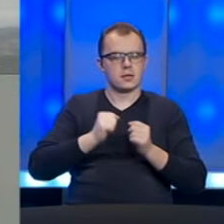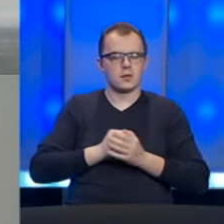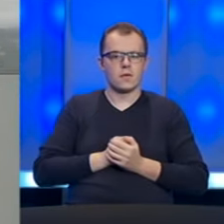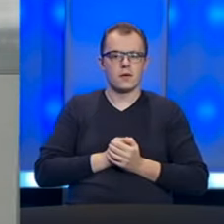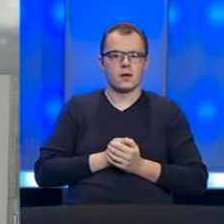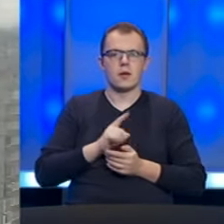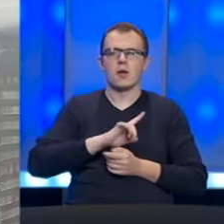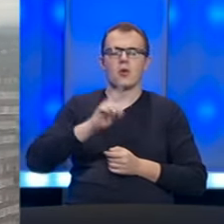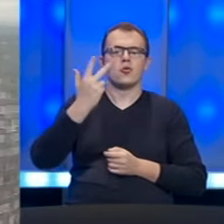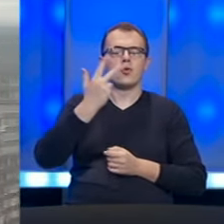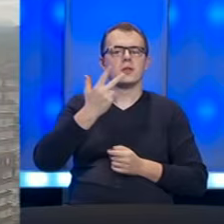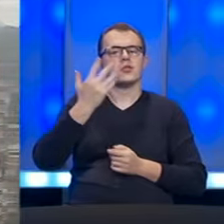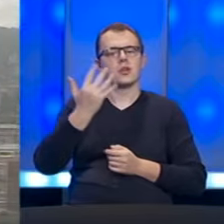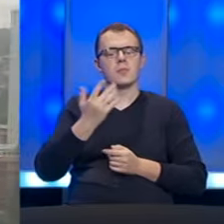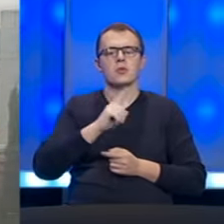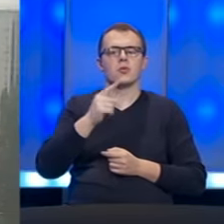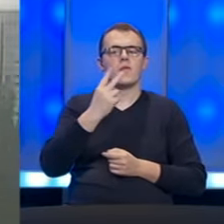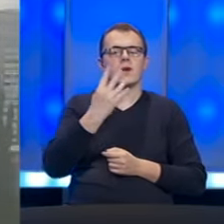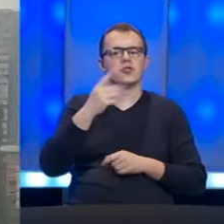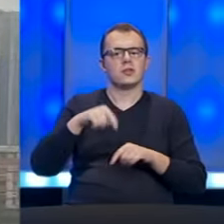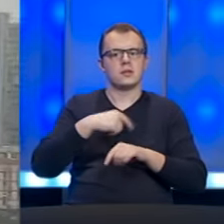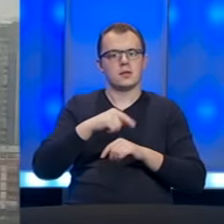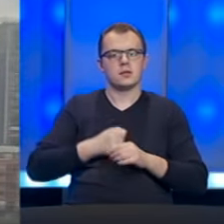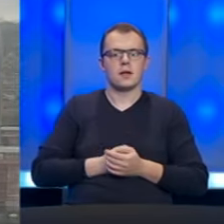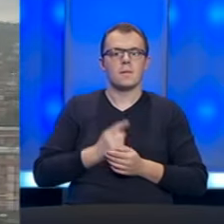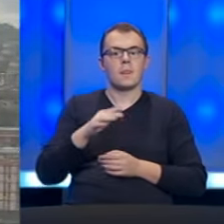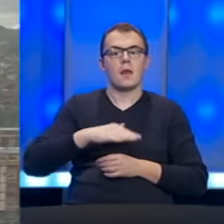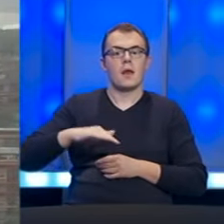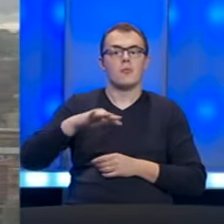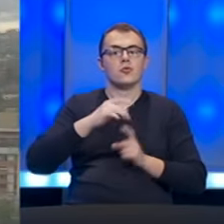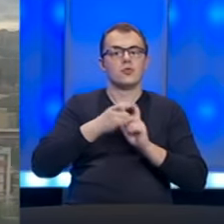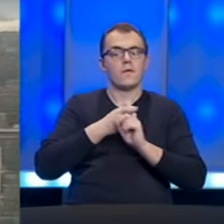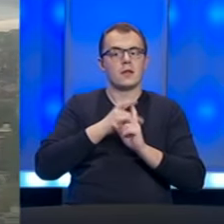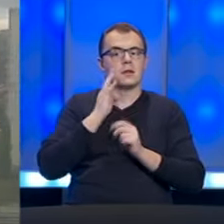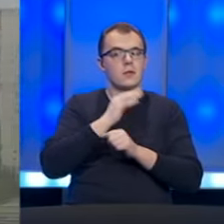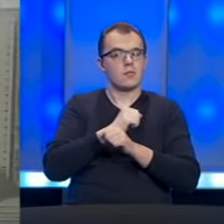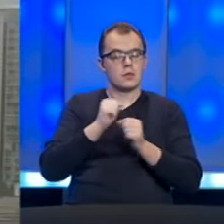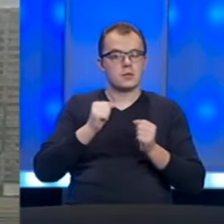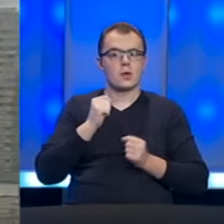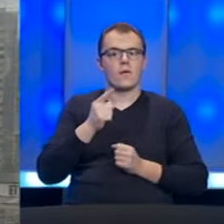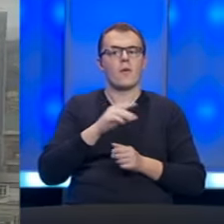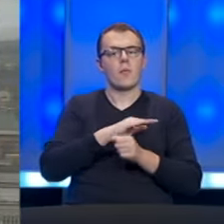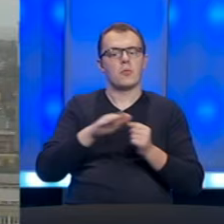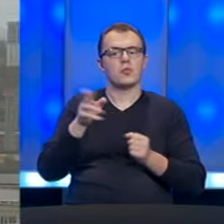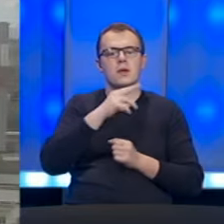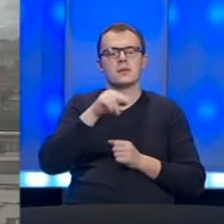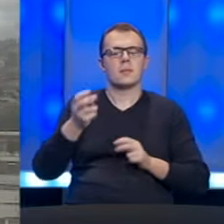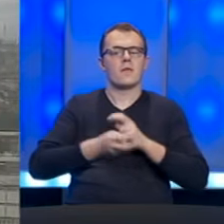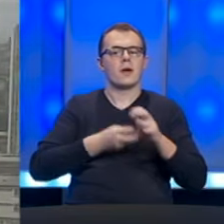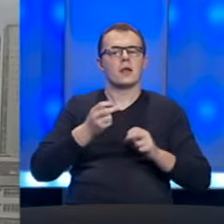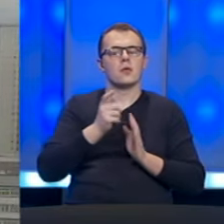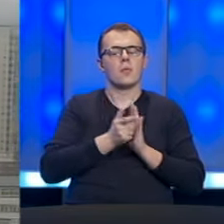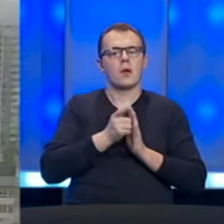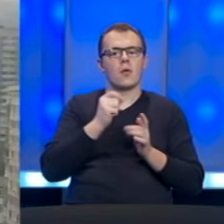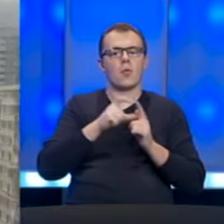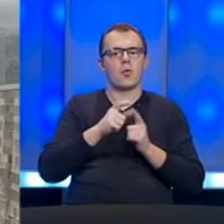Hercegovine do 3. 5. do 24 sata. Na području Federacije Bosne i Hercegovine potpuna zabrana kretanja u